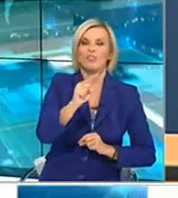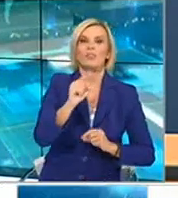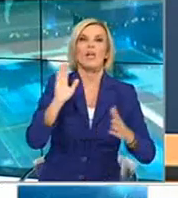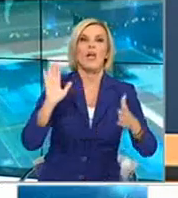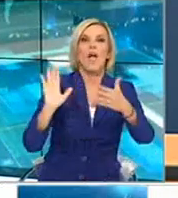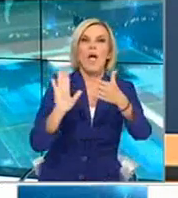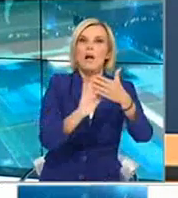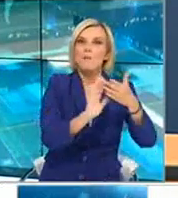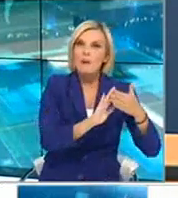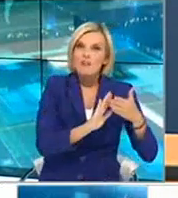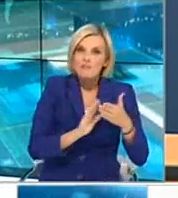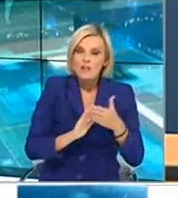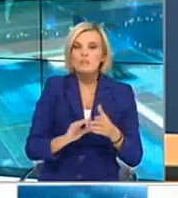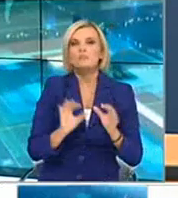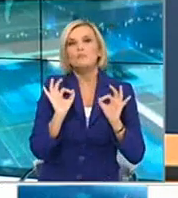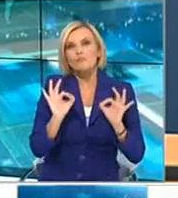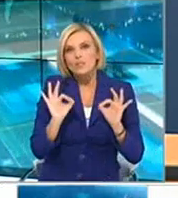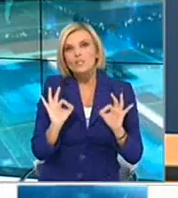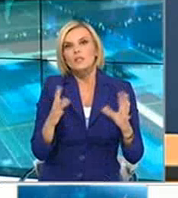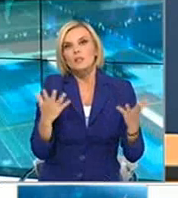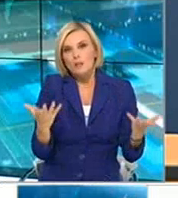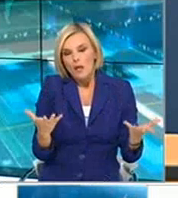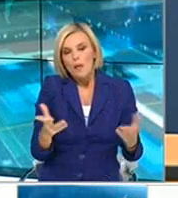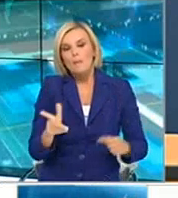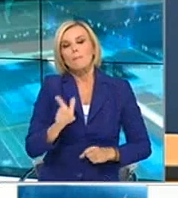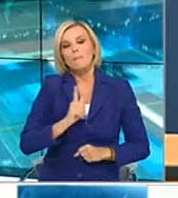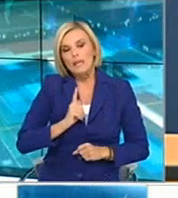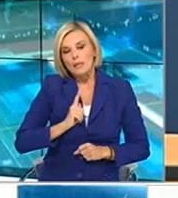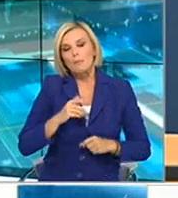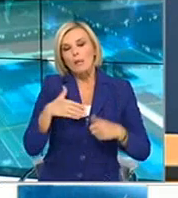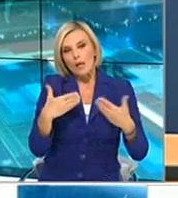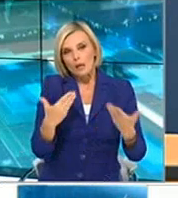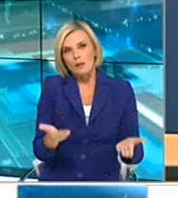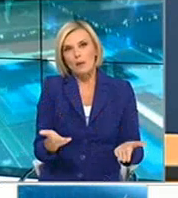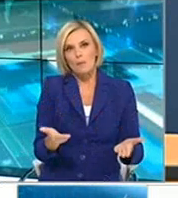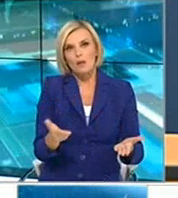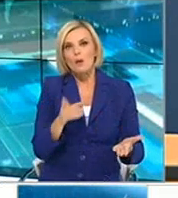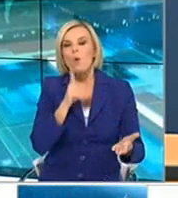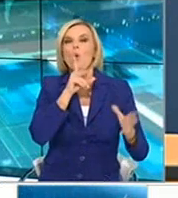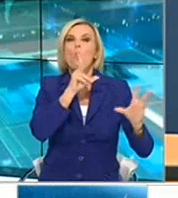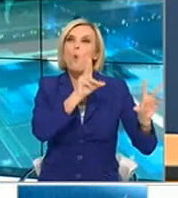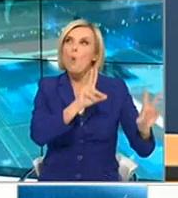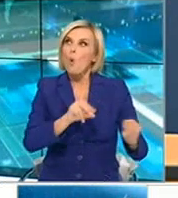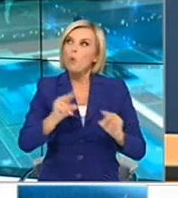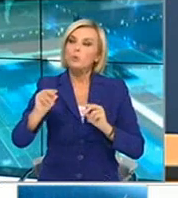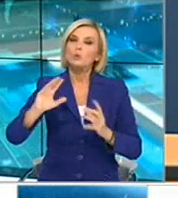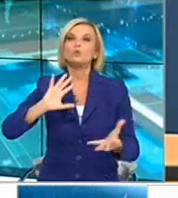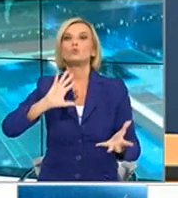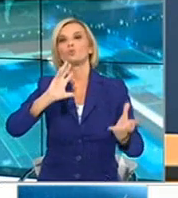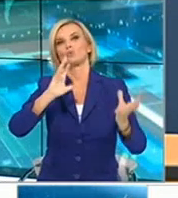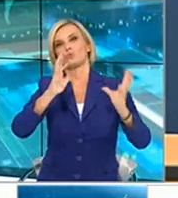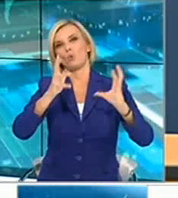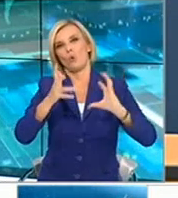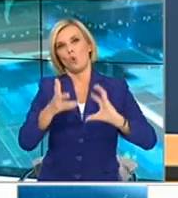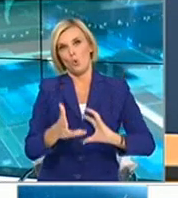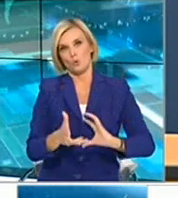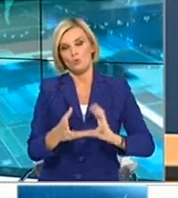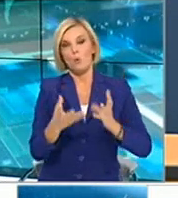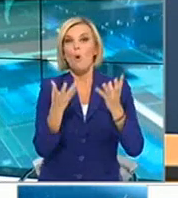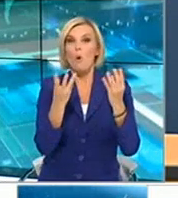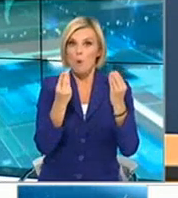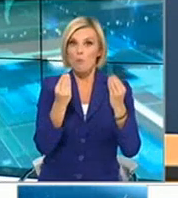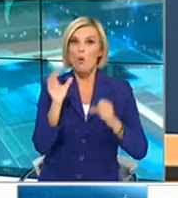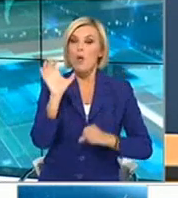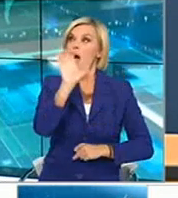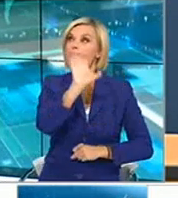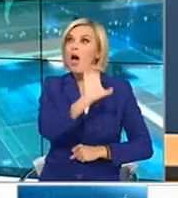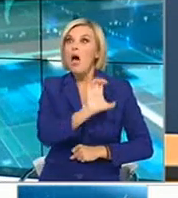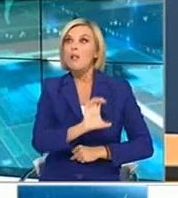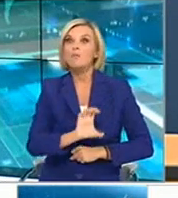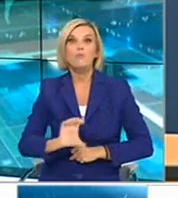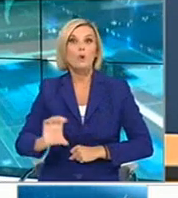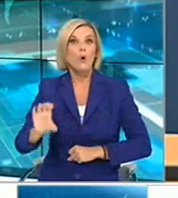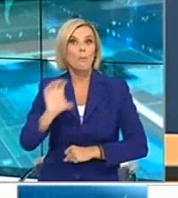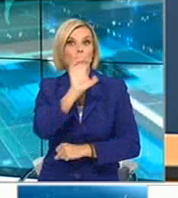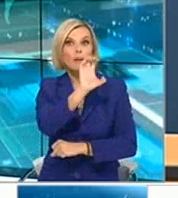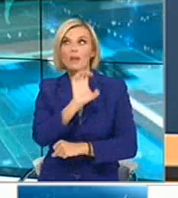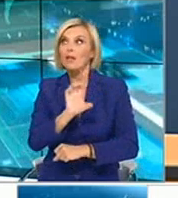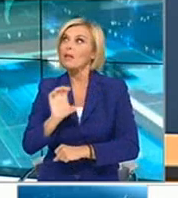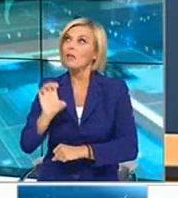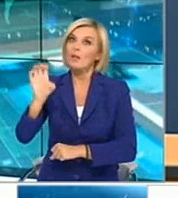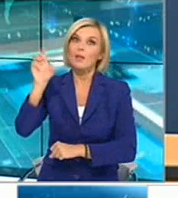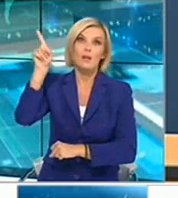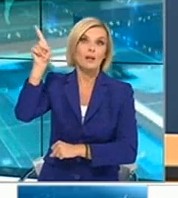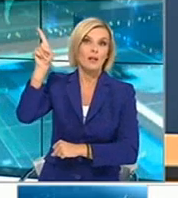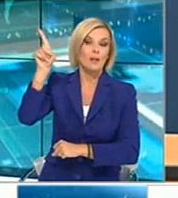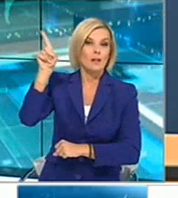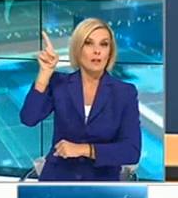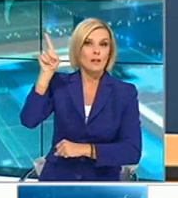του κόσμου μετά από την πρώτη φάση της επιδημίας, και πάρα πολλές ευρωπαϊκές χώρες αυτή τη στιγμή έχουν